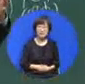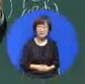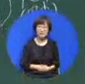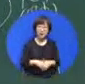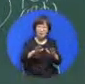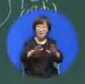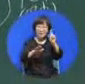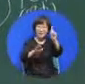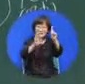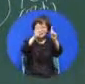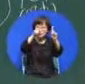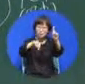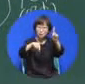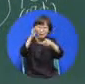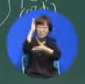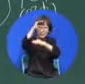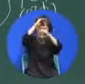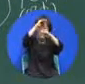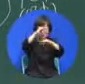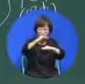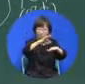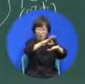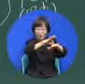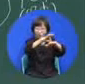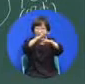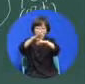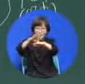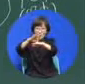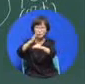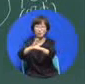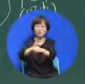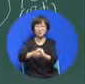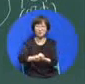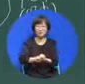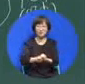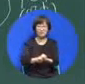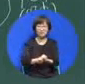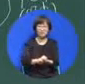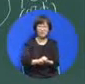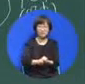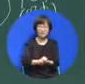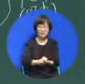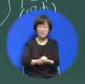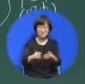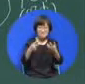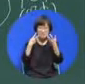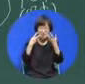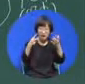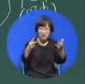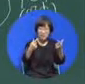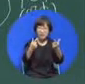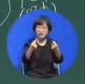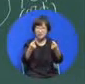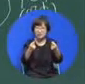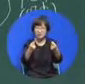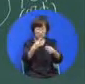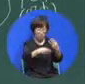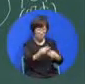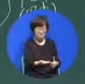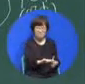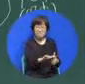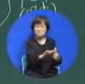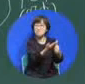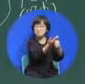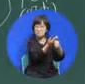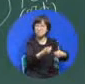일부 메시지로 연결되고 있습니다. The first message connects with this message right 메시지, now. 다니엘 같은 인물을 키워라. So the first message was